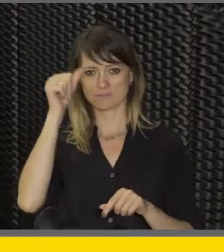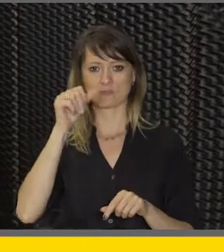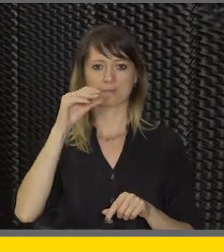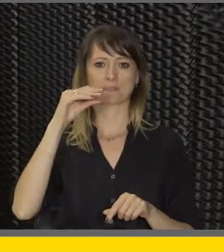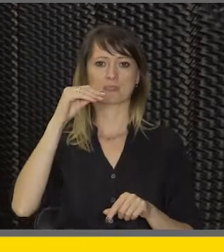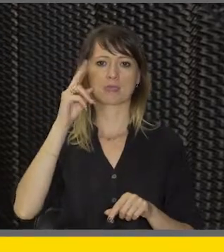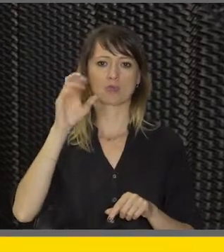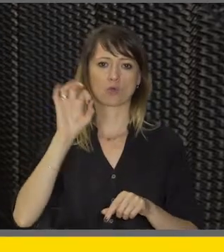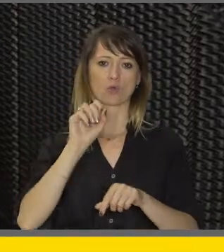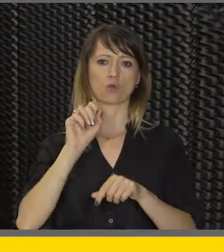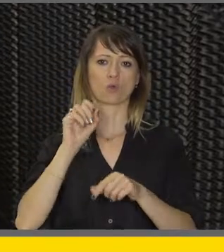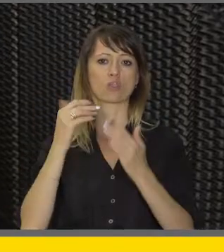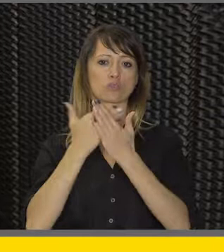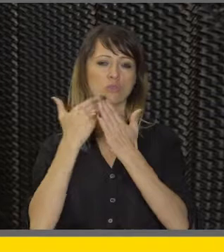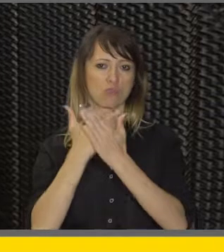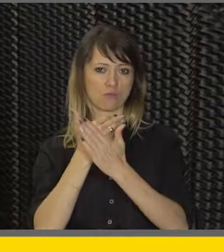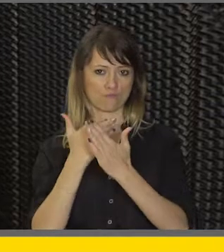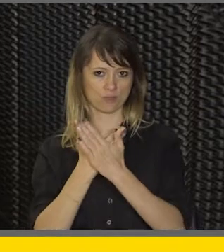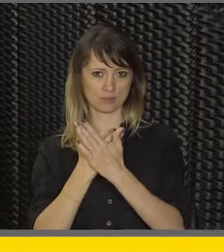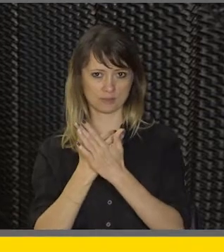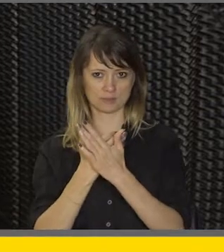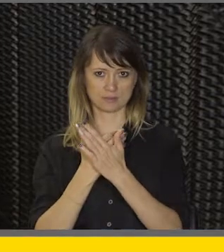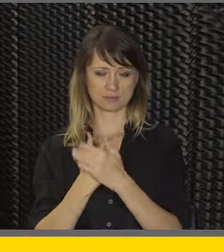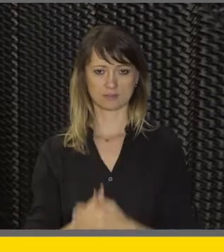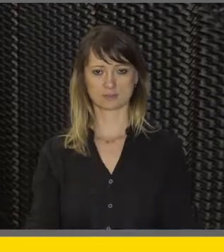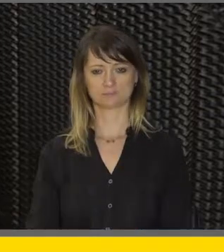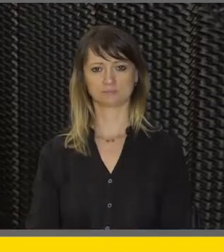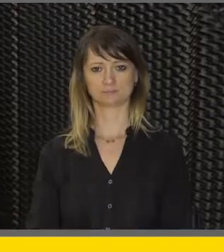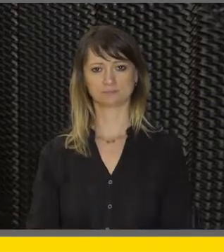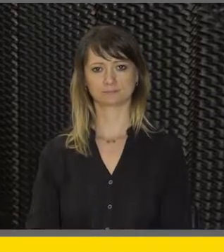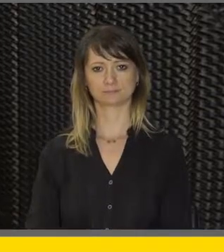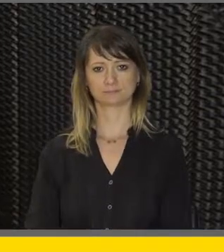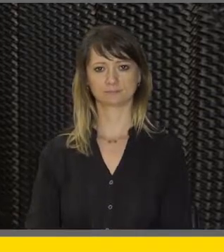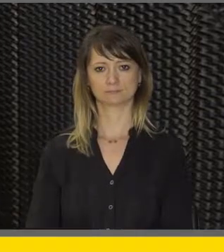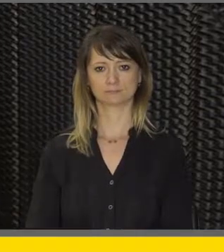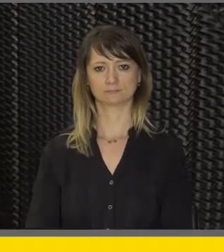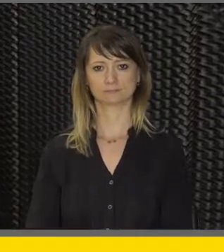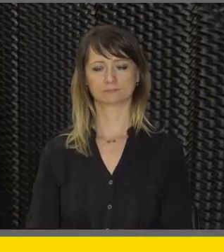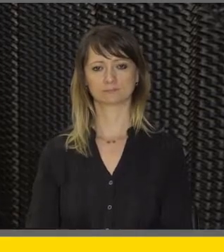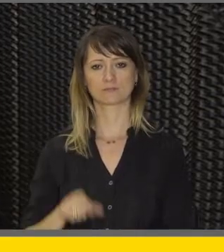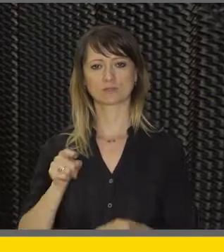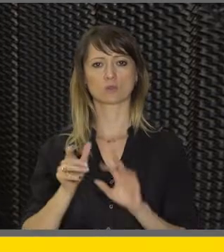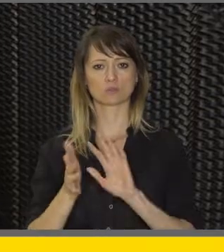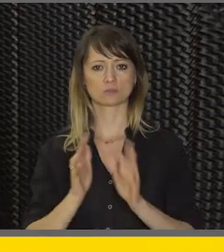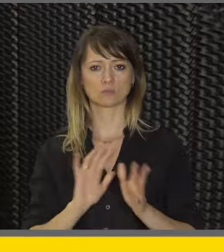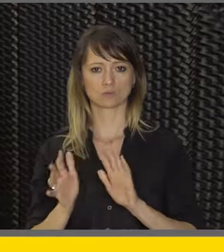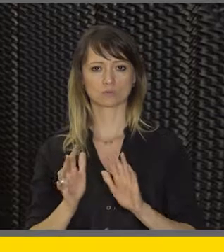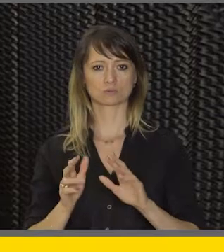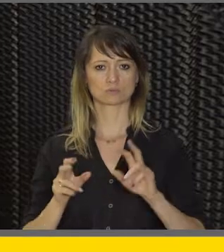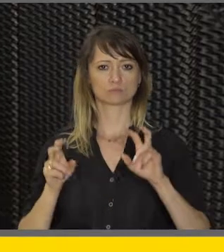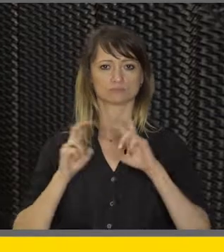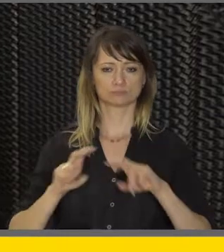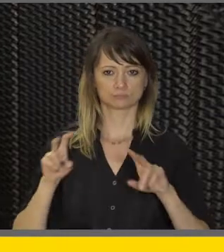tworem może znanym. O tym się mówi, proszę Państwa, ale sposób klasyfikowania, sposób analizowania ekoinnowacji, wdrażania